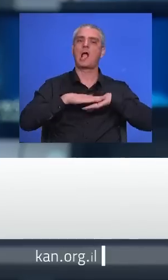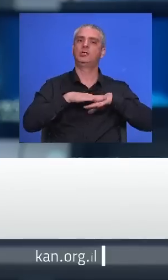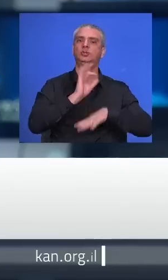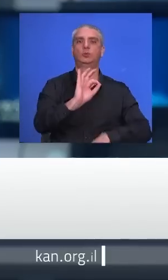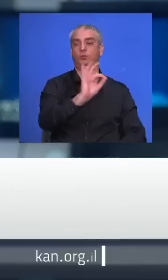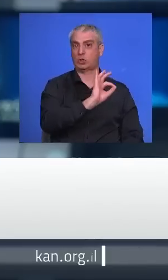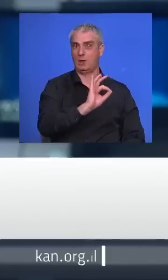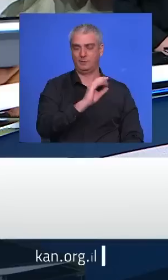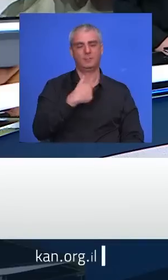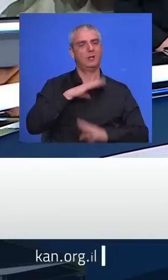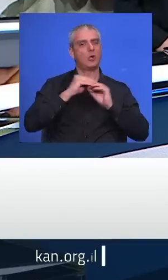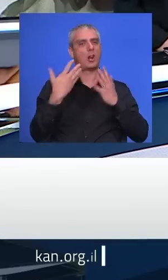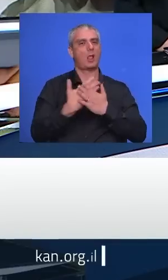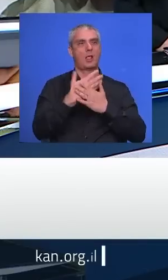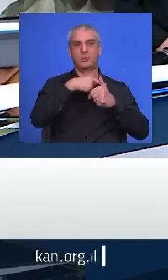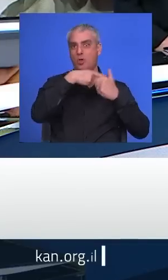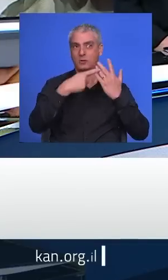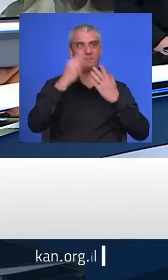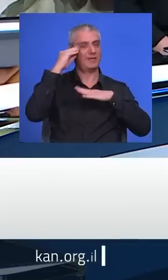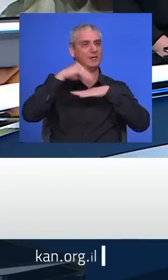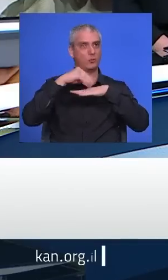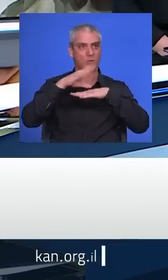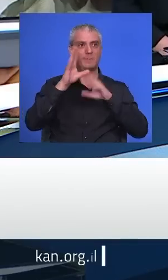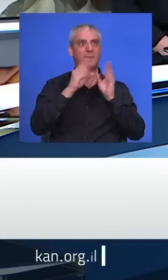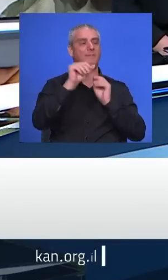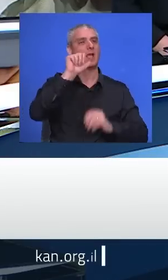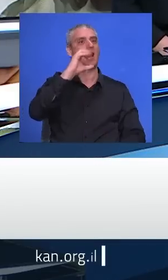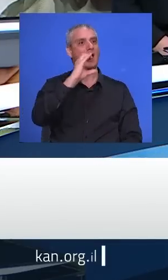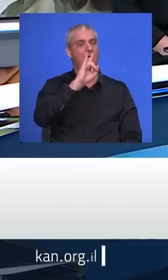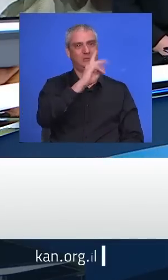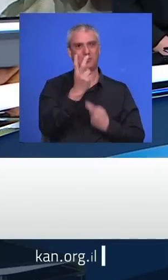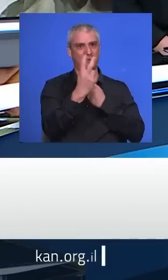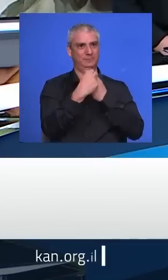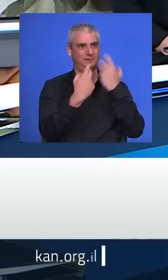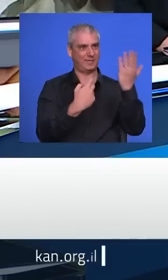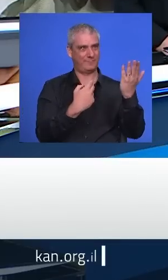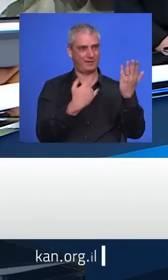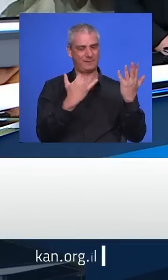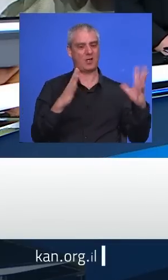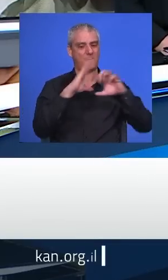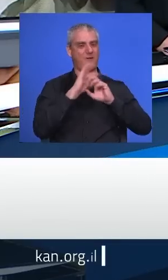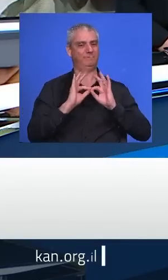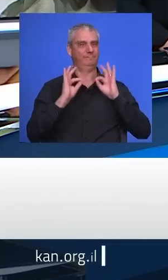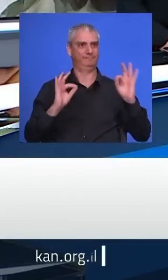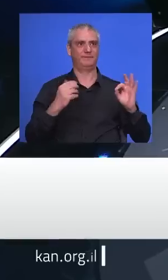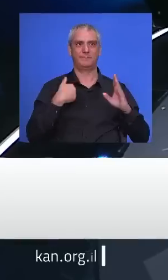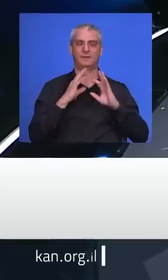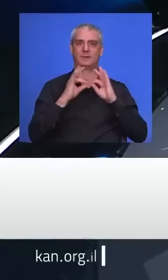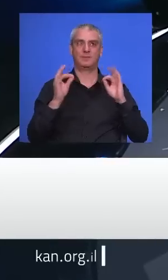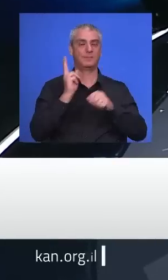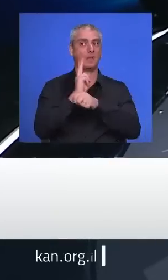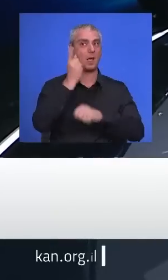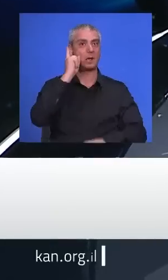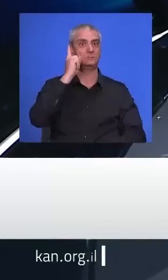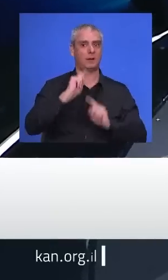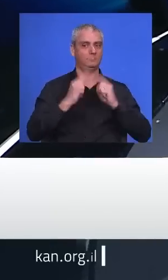אנחנו ערב עם כל הכותרות והעדכונים, גם איתך איילה חסון שמצטרפת אלינו מהערב, ואנחנו פותחים עם אזהרה